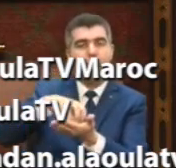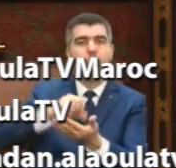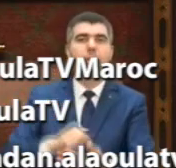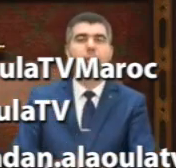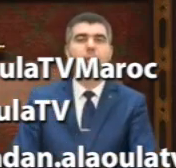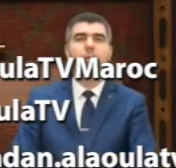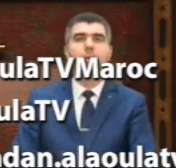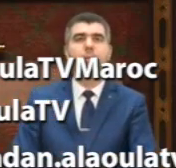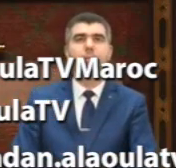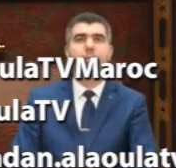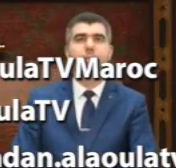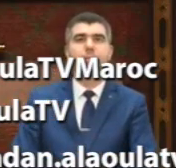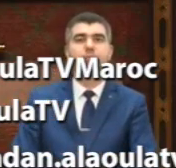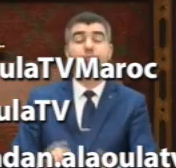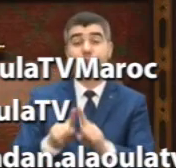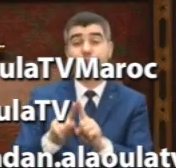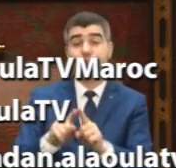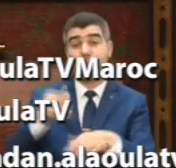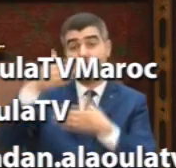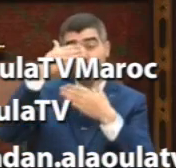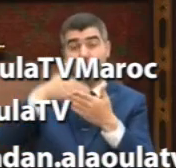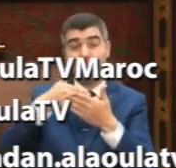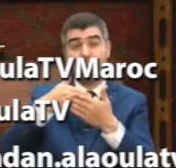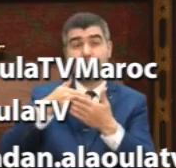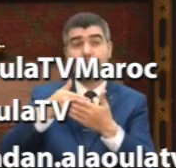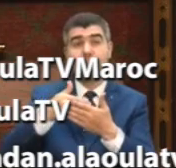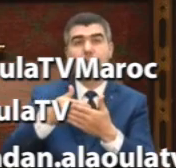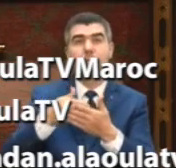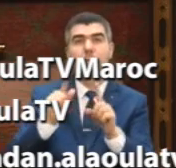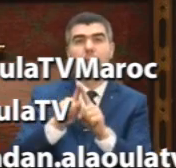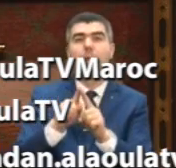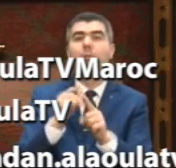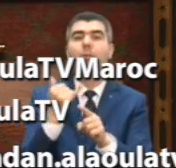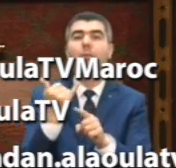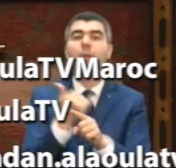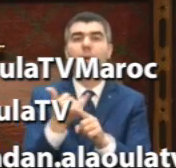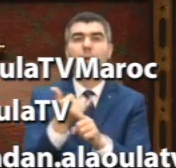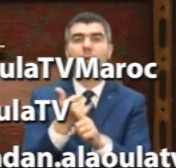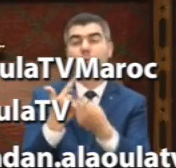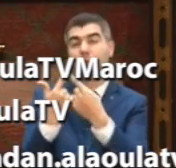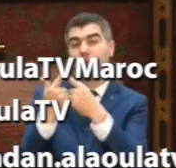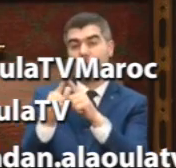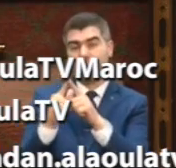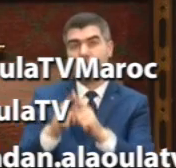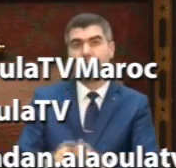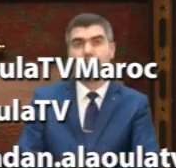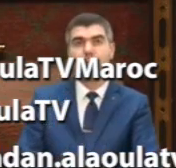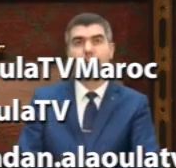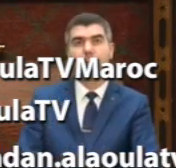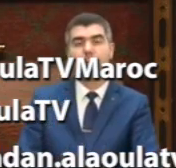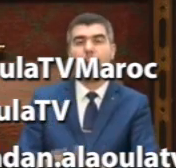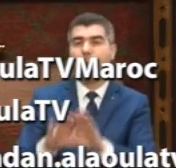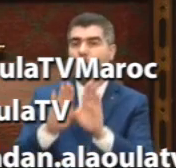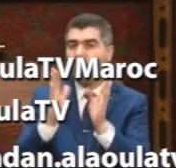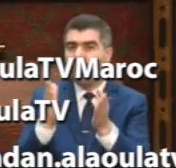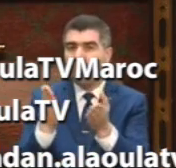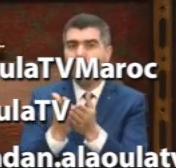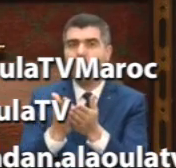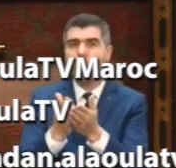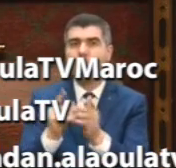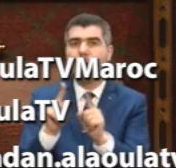الشرقية. كما أن المغرب يتفاعل يعني بهمة كبيرة وقوية فيما يخص كل القضايا